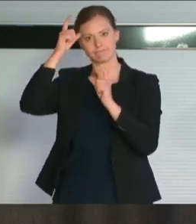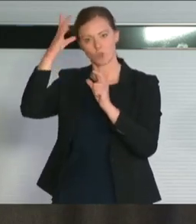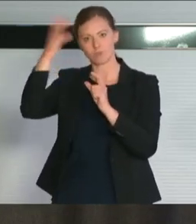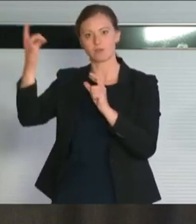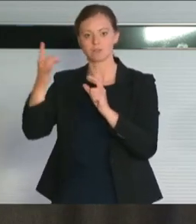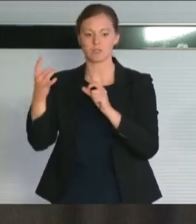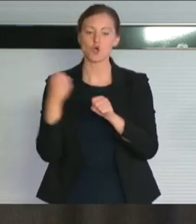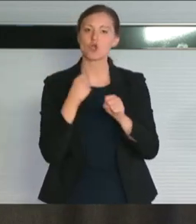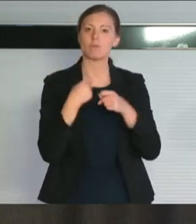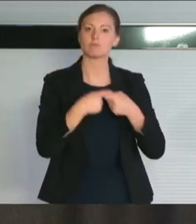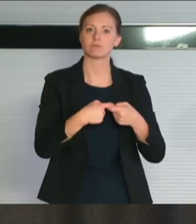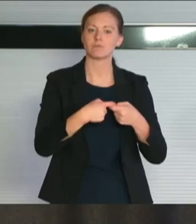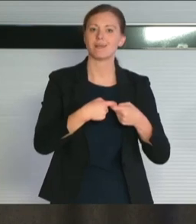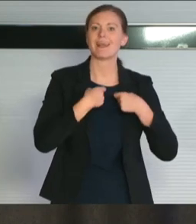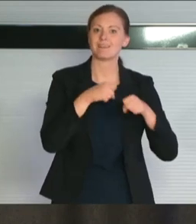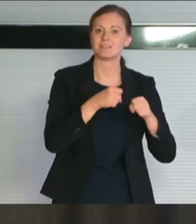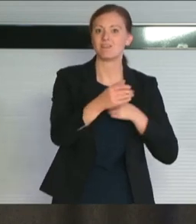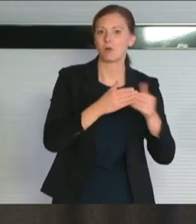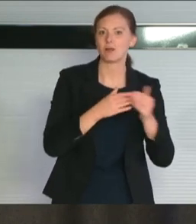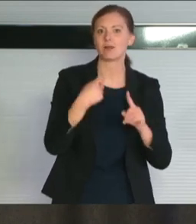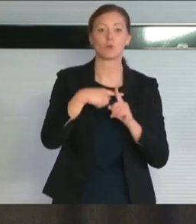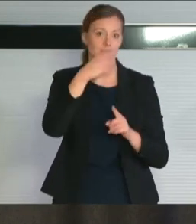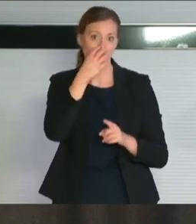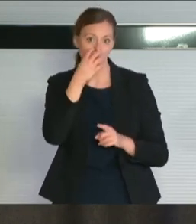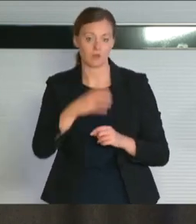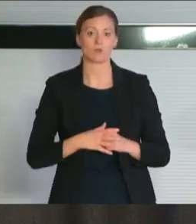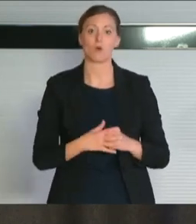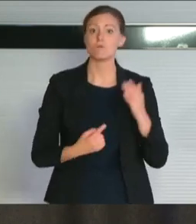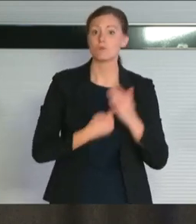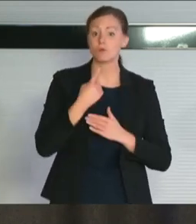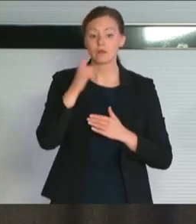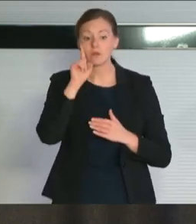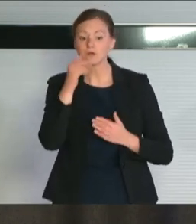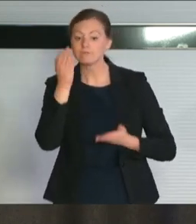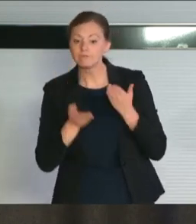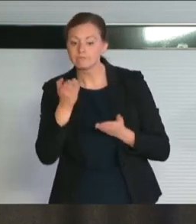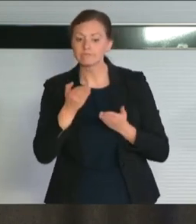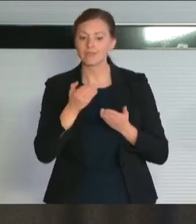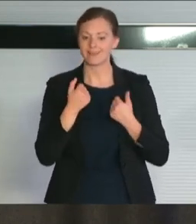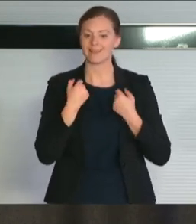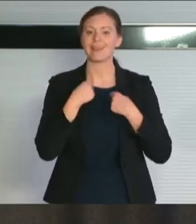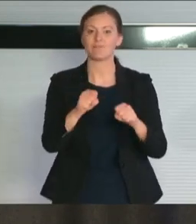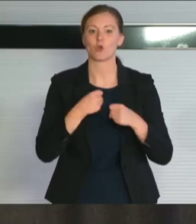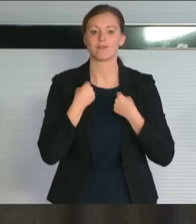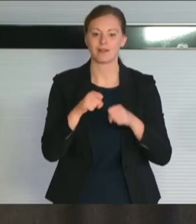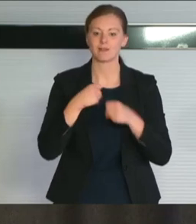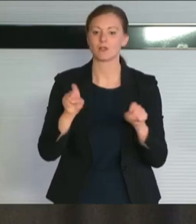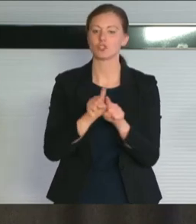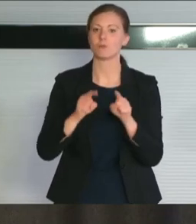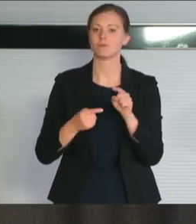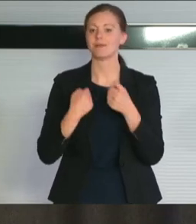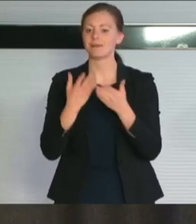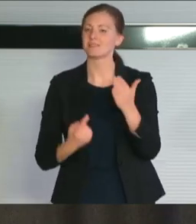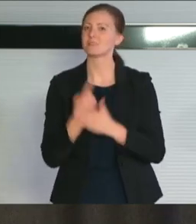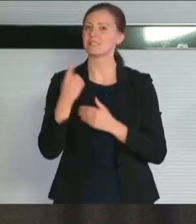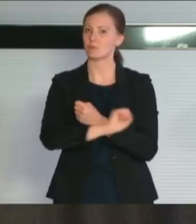respiratorbehandling. Vi gir Helsedirektoratet i oppdrag å vurdere om det er mulig å innføre tiltak som kan gi særskilt beskyttelse til sårbare grupper. Og vi